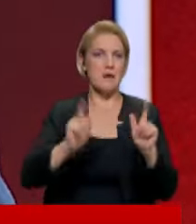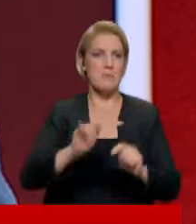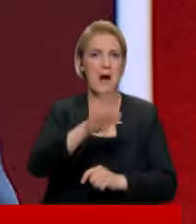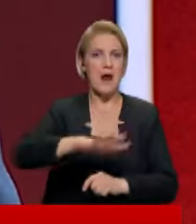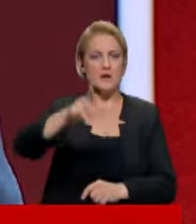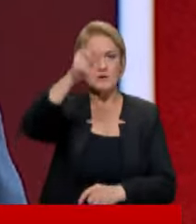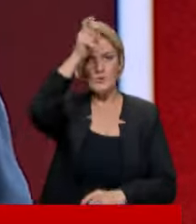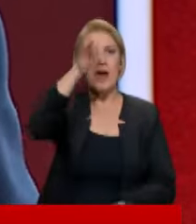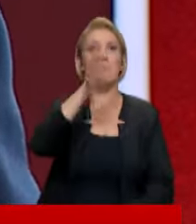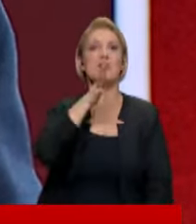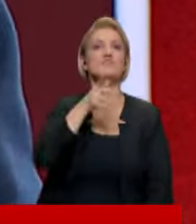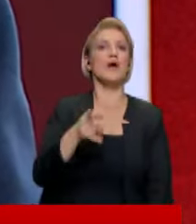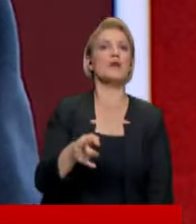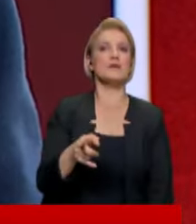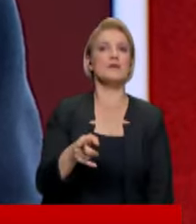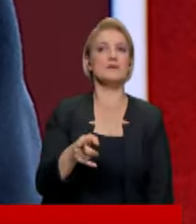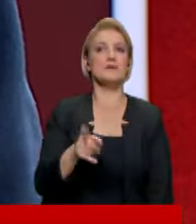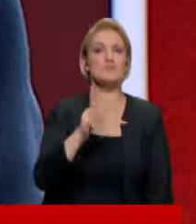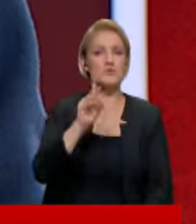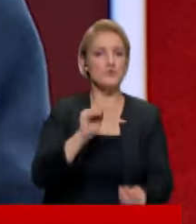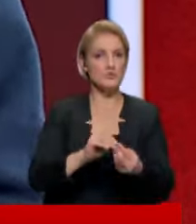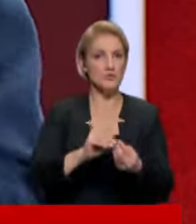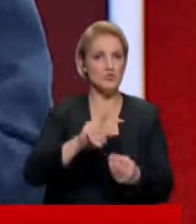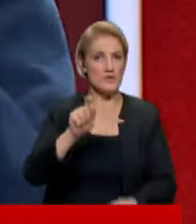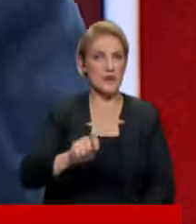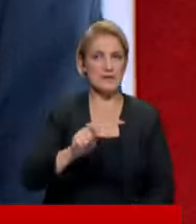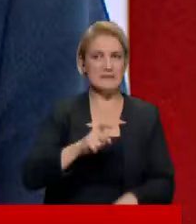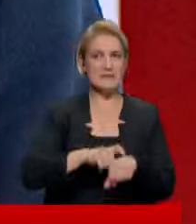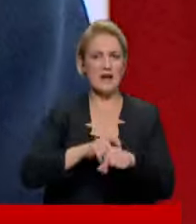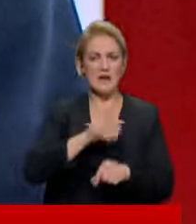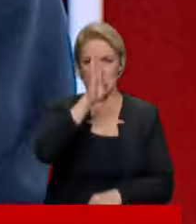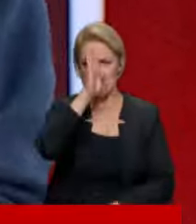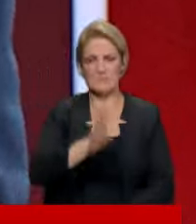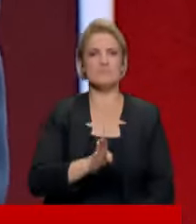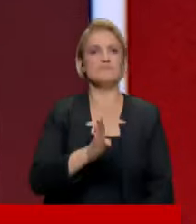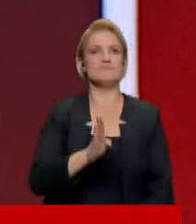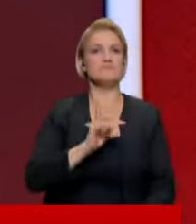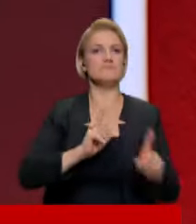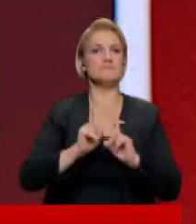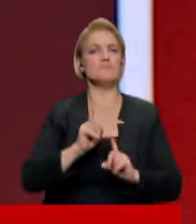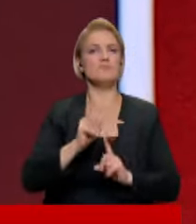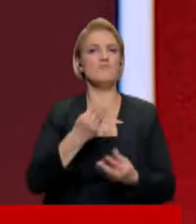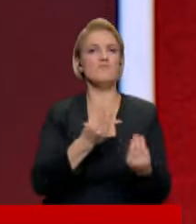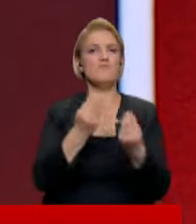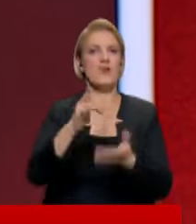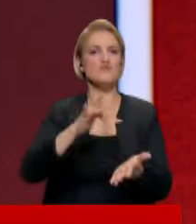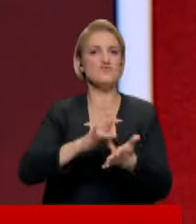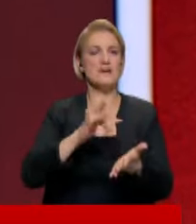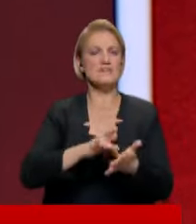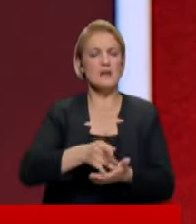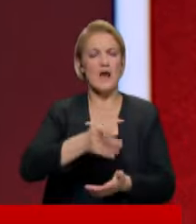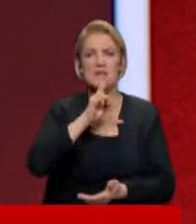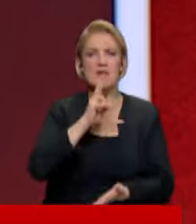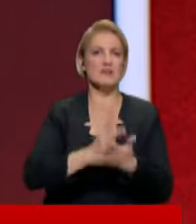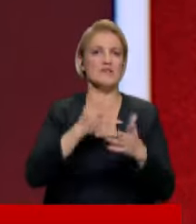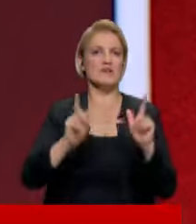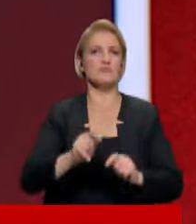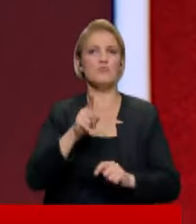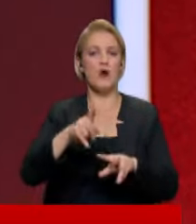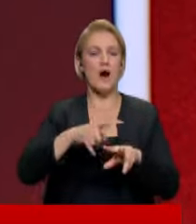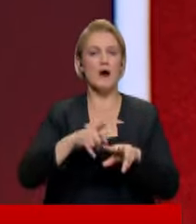Türkiye'de bilecek ki bir suç işlendiğinde Adil yargılanır ve verilen ceza amasız uygulanır bu